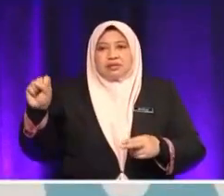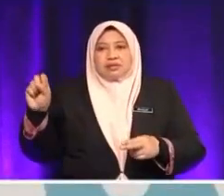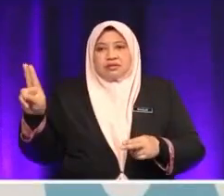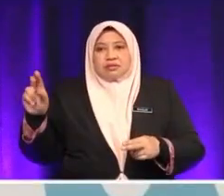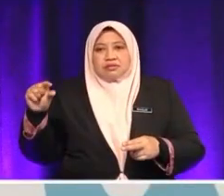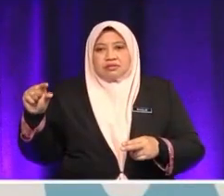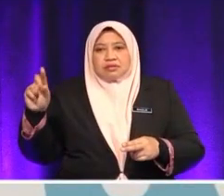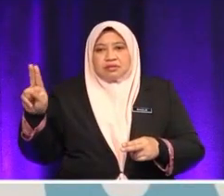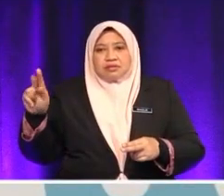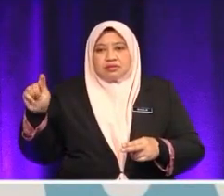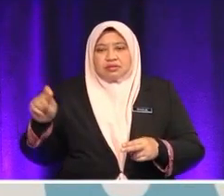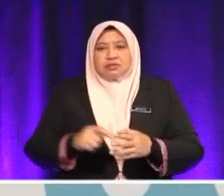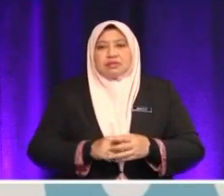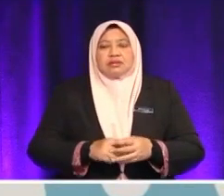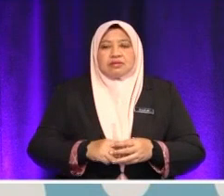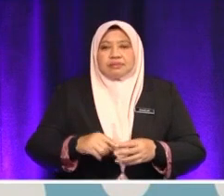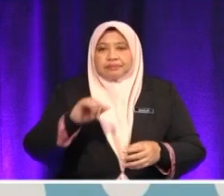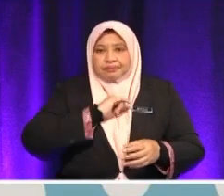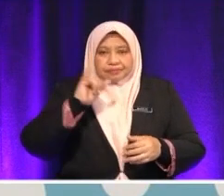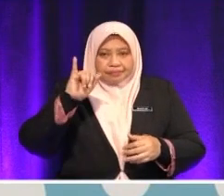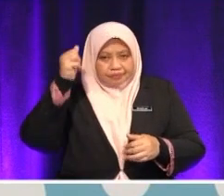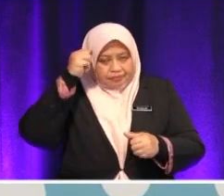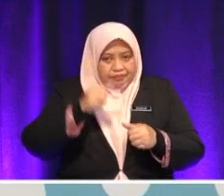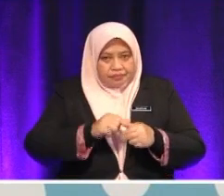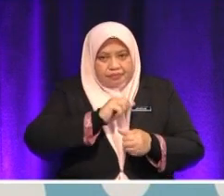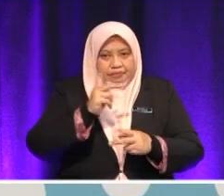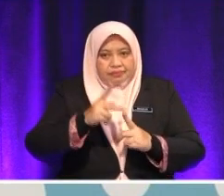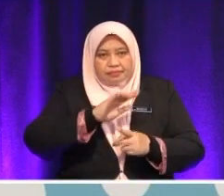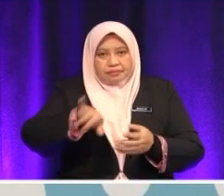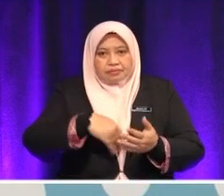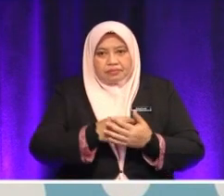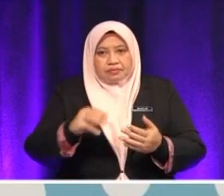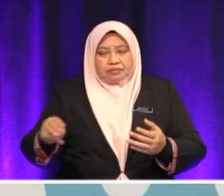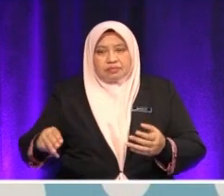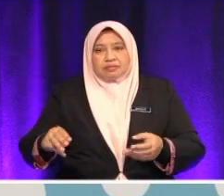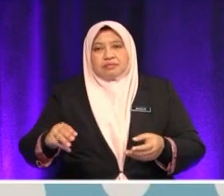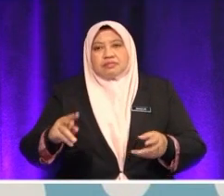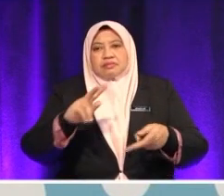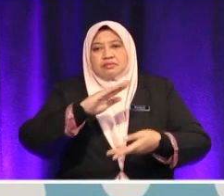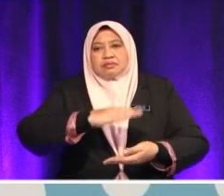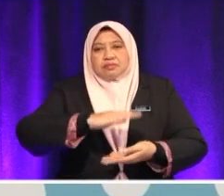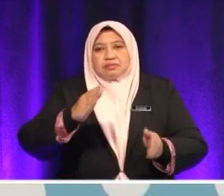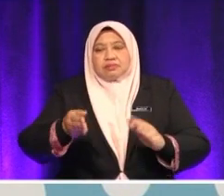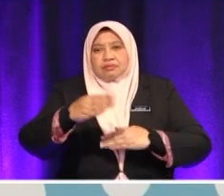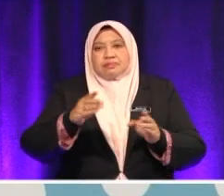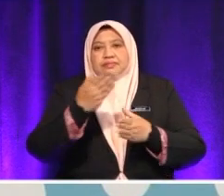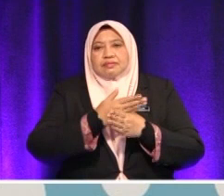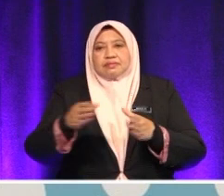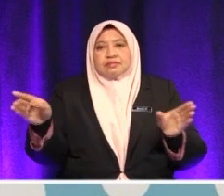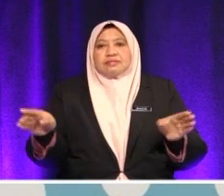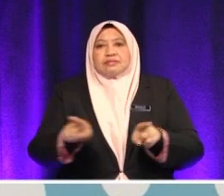kotak dan di sini saya ingatkan kepada murid semua jika kotak dibagi dengan seks yang sama